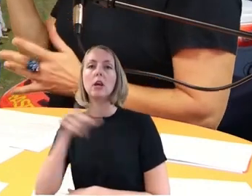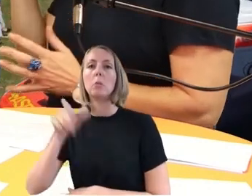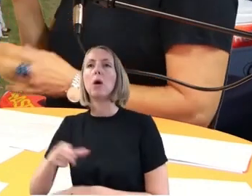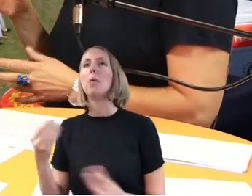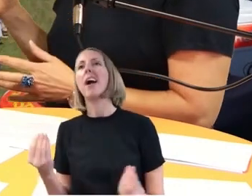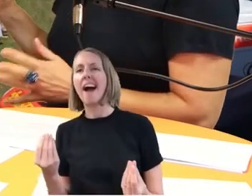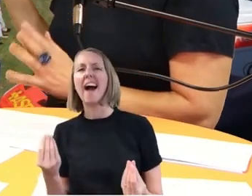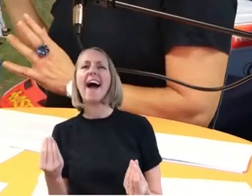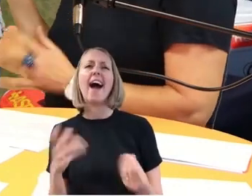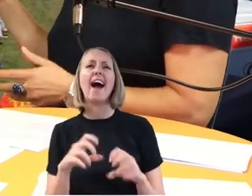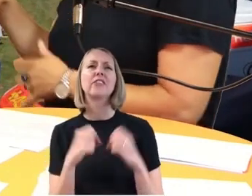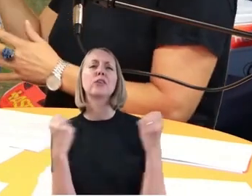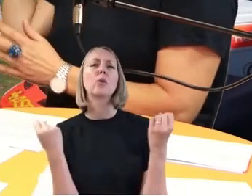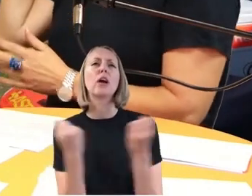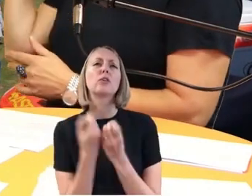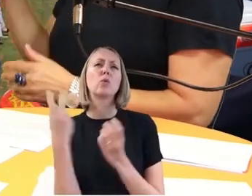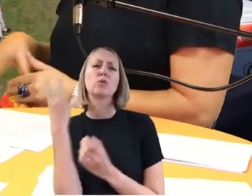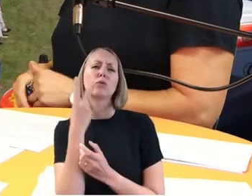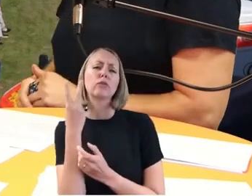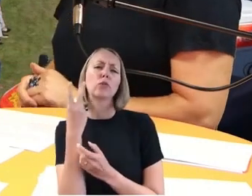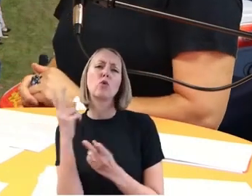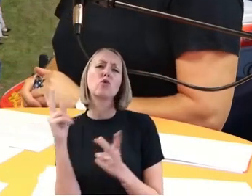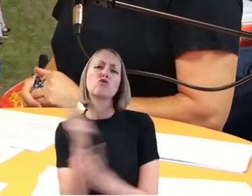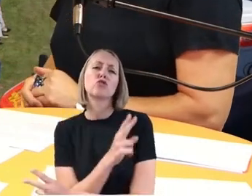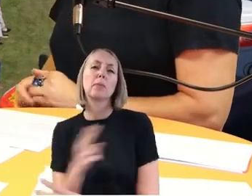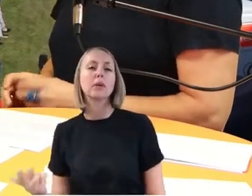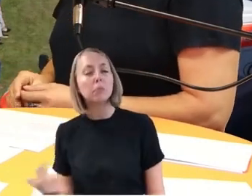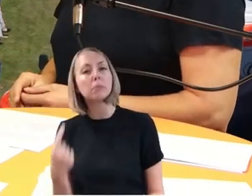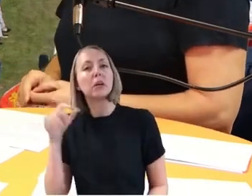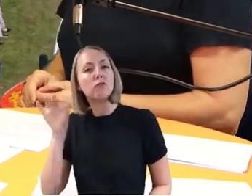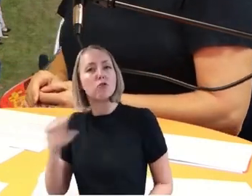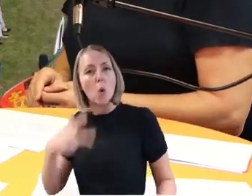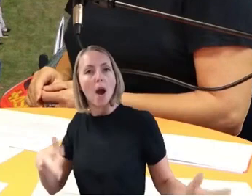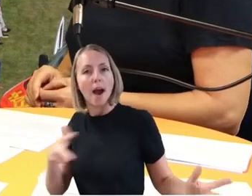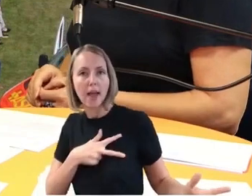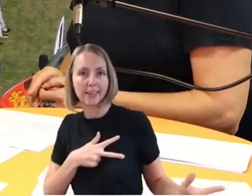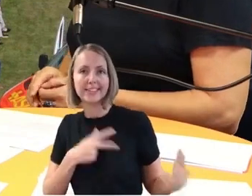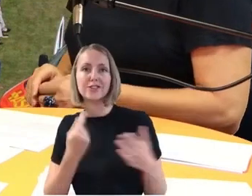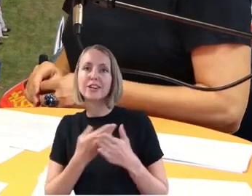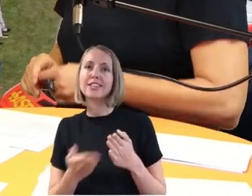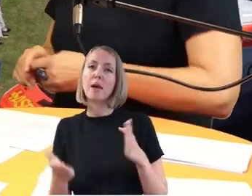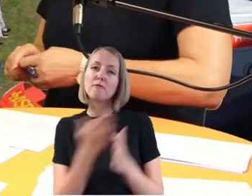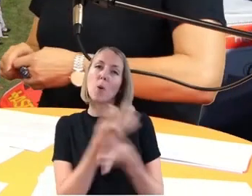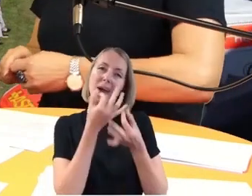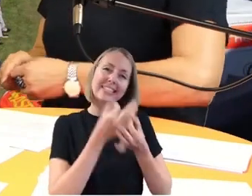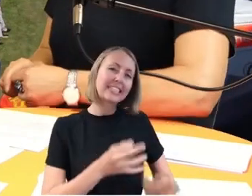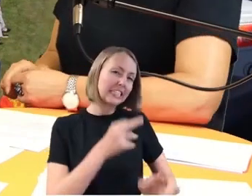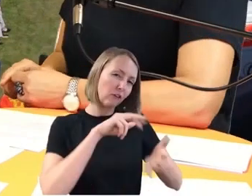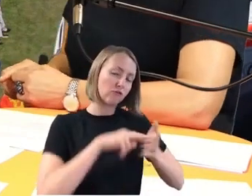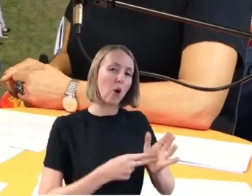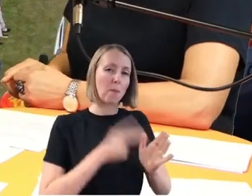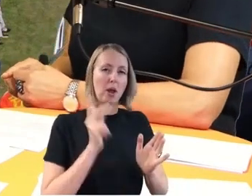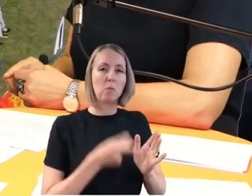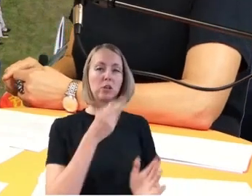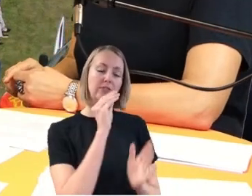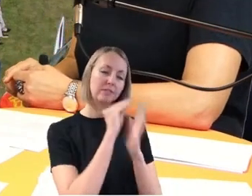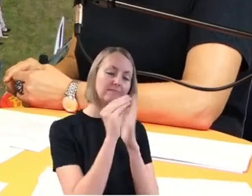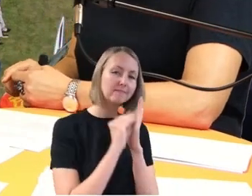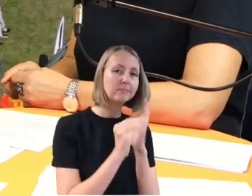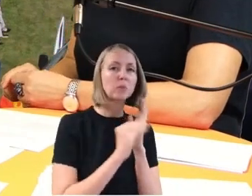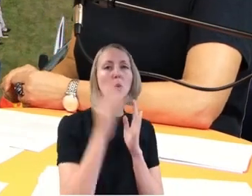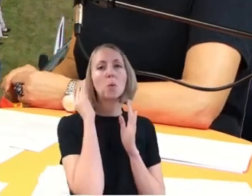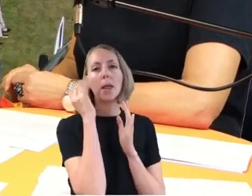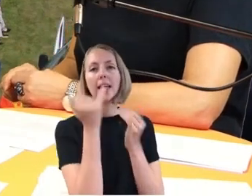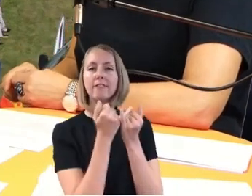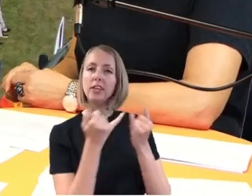und sowieso nie da also genau genau das ganze soll sich realistisch anfühlen weil das ganz